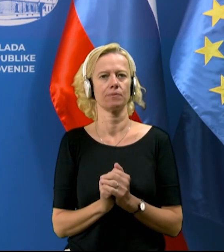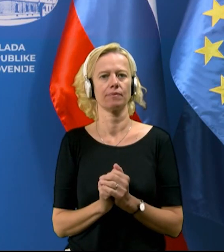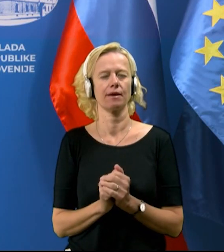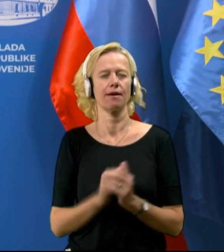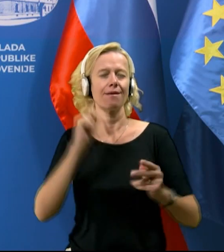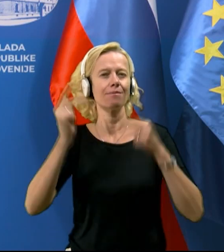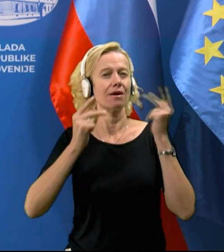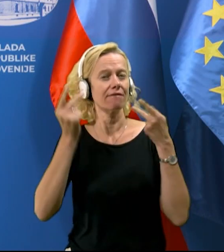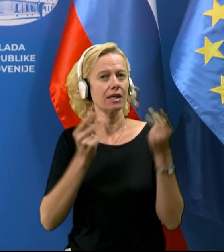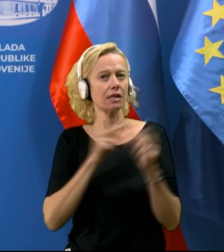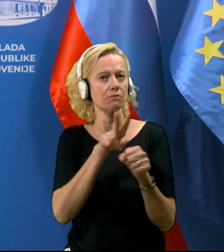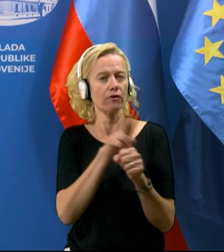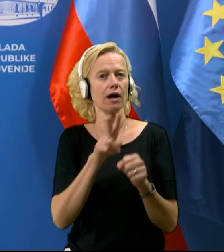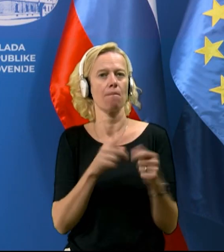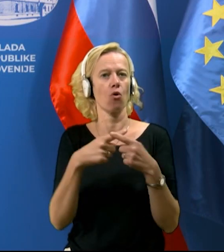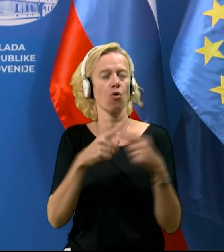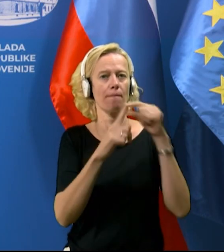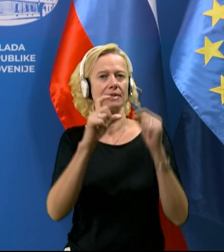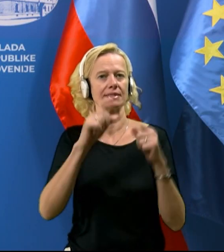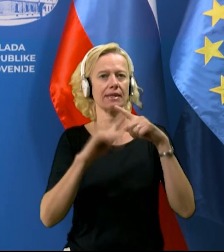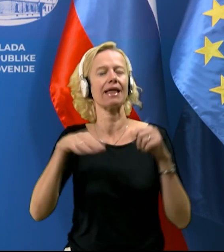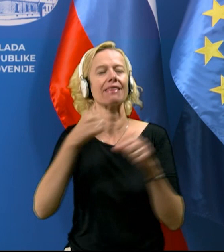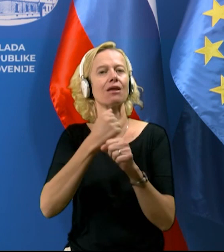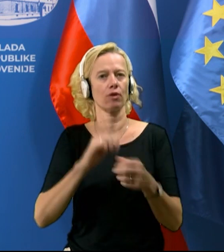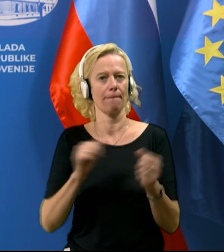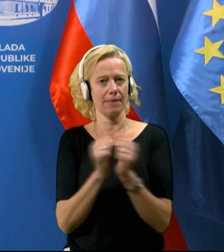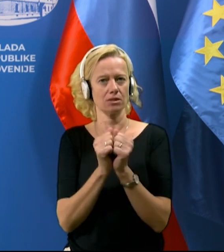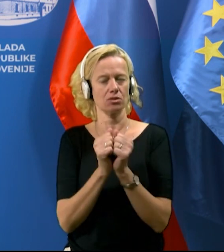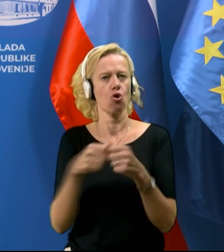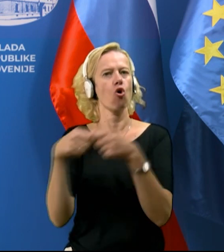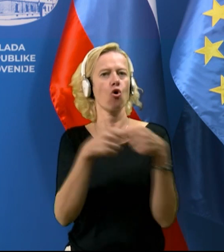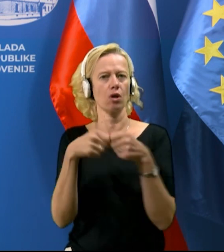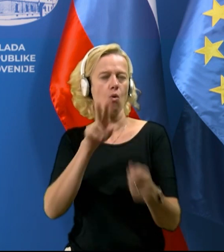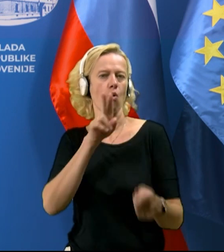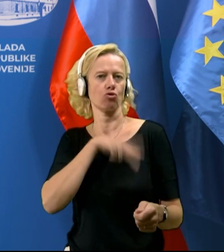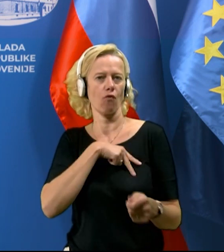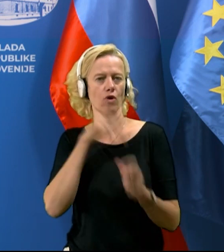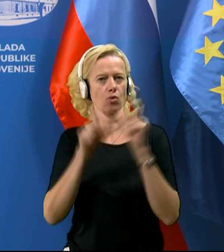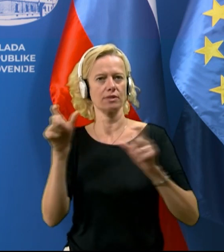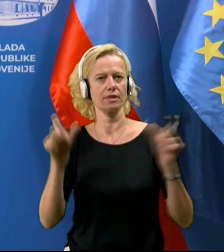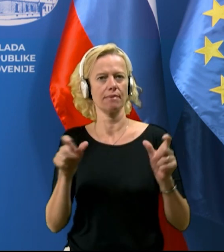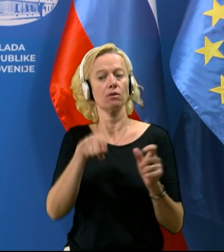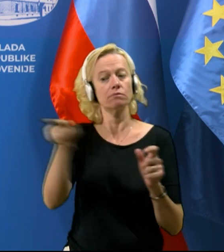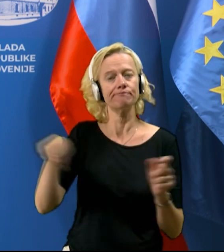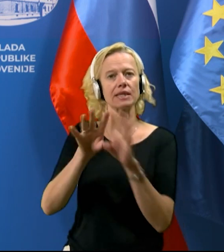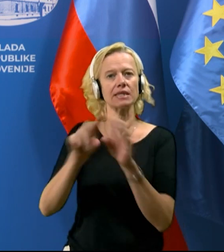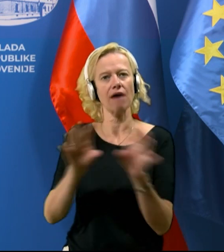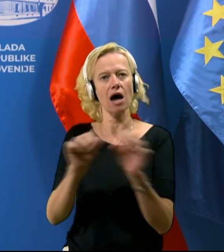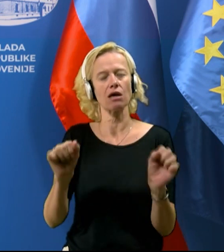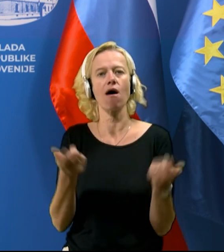Preverjanje izpolnjevanja pogoja PCT na delovnem mestu organizirajo odgovorne osebe, ki izvajajo